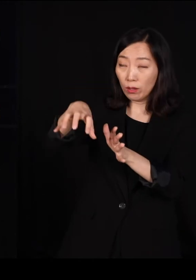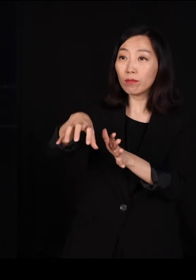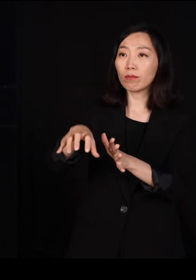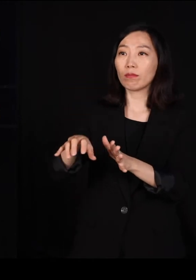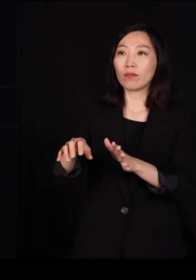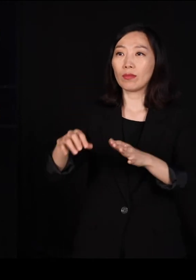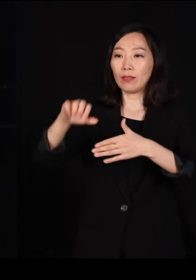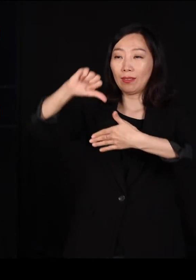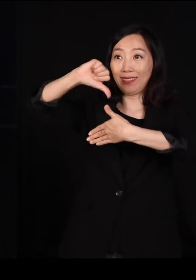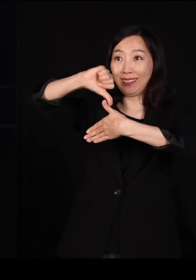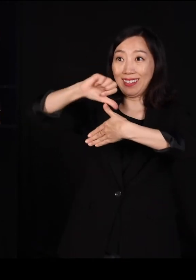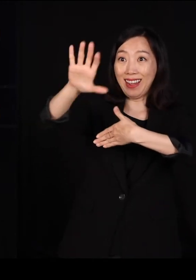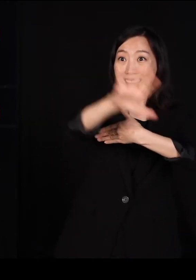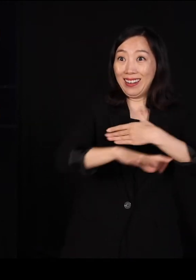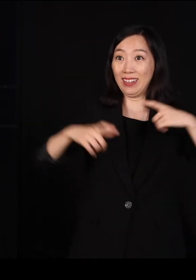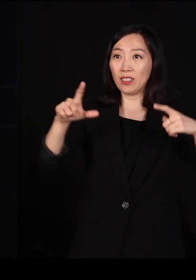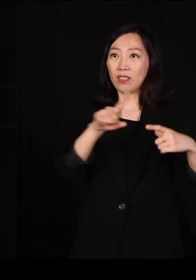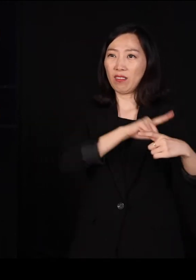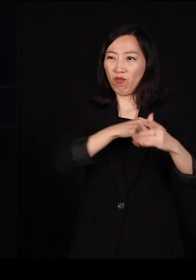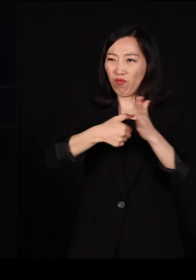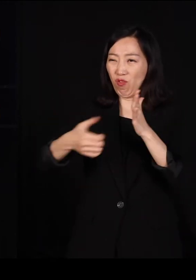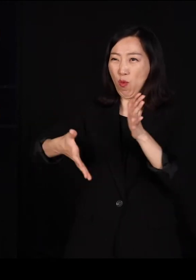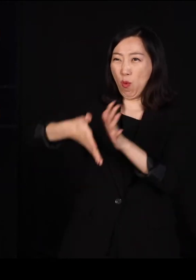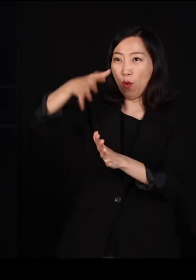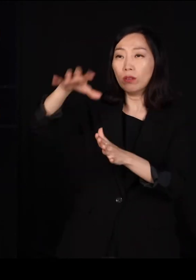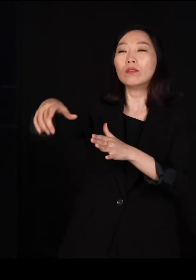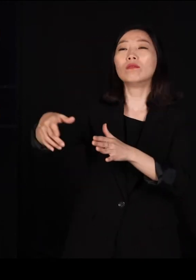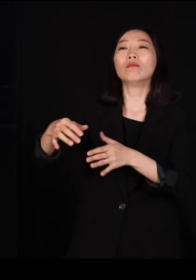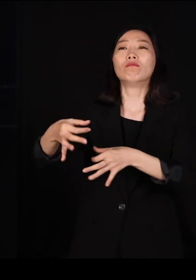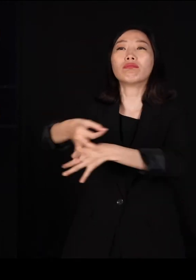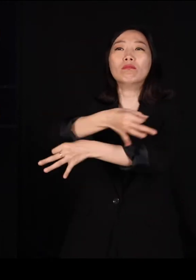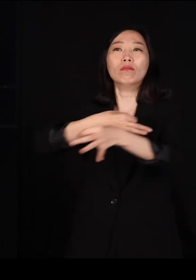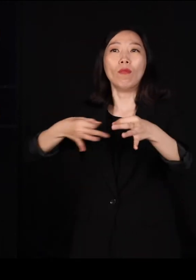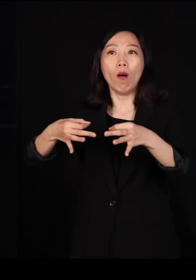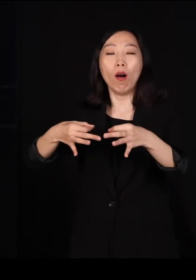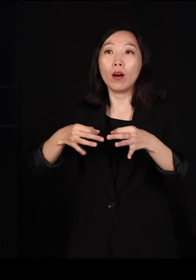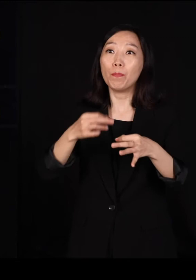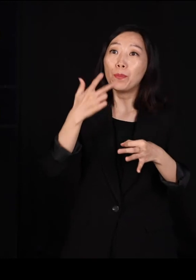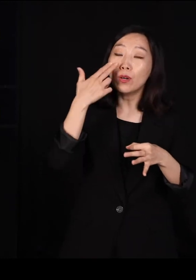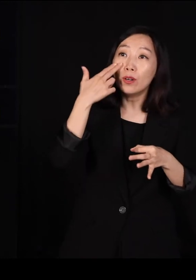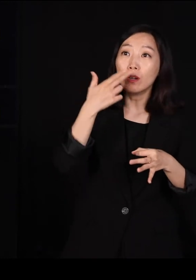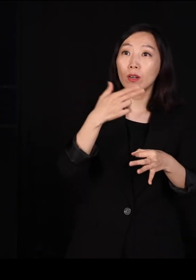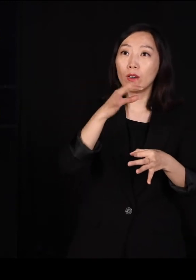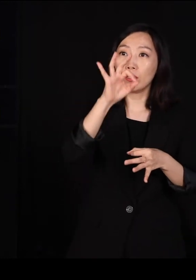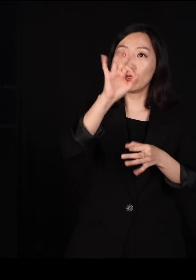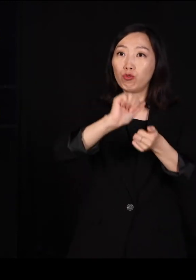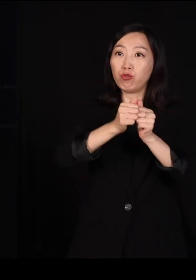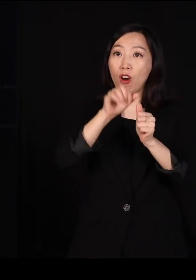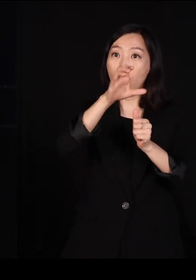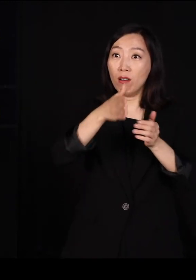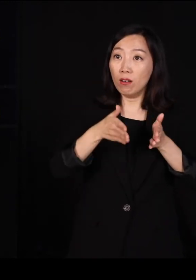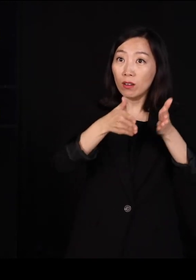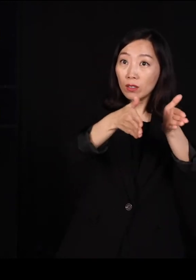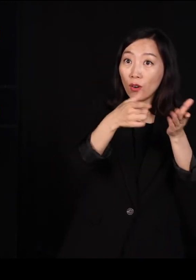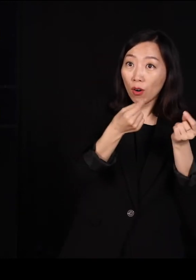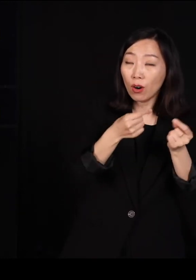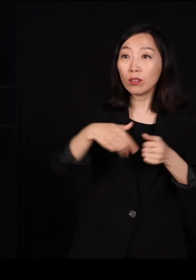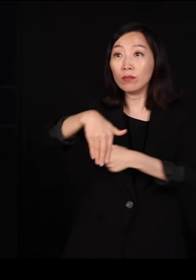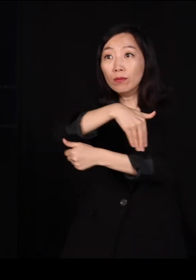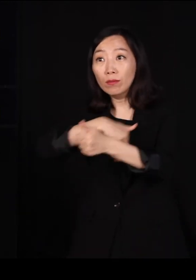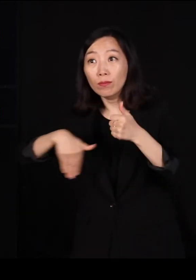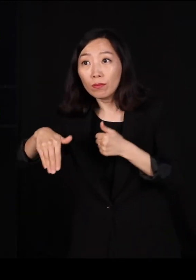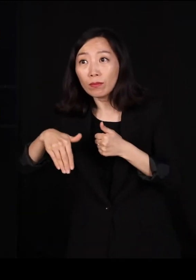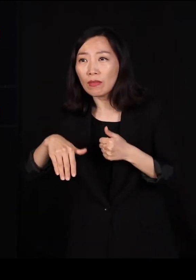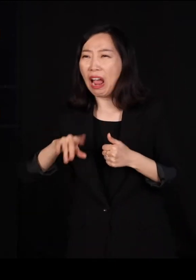큰 금융권 그런 월가 같은 데가 있는지를 한번 제대로 알고 두시면은 주변 사람들한테 아니야